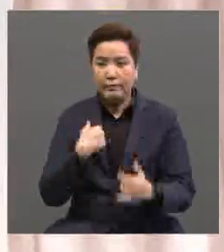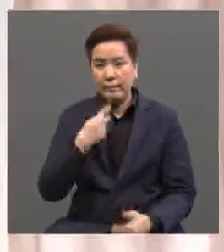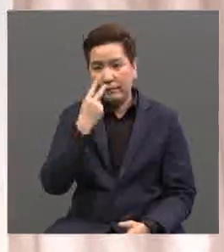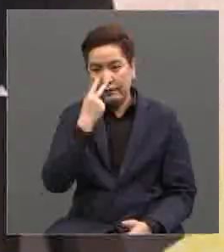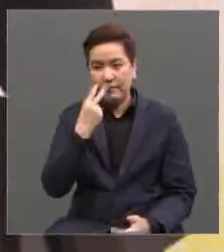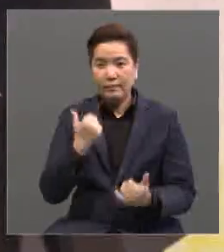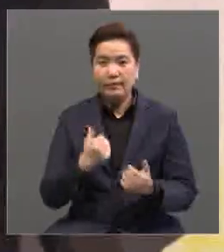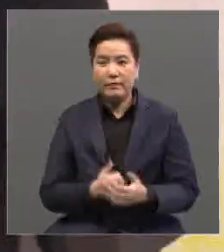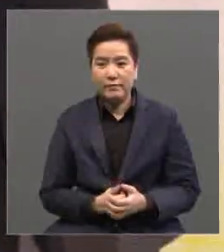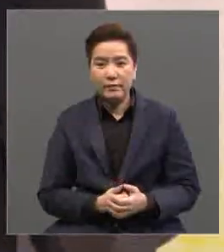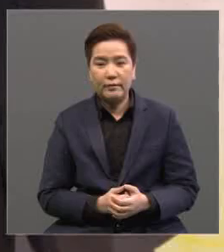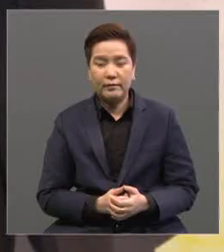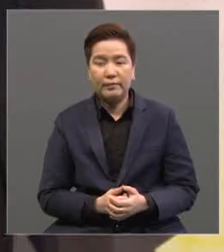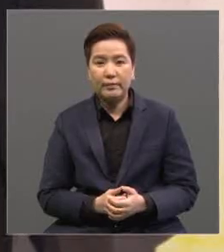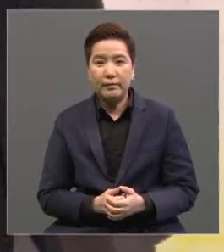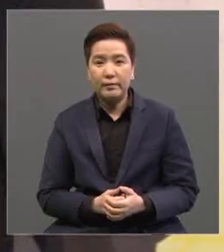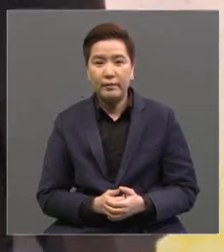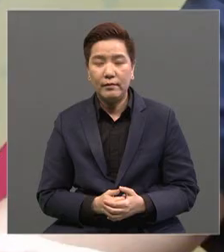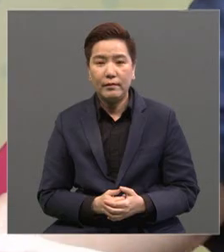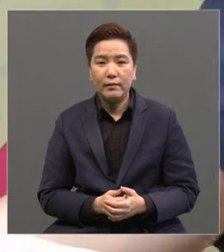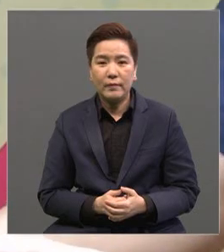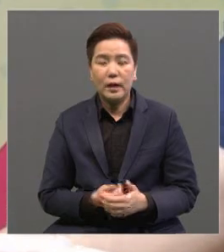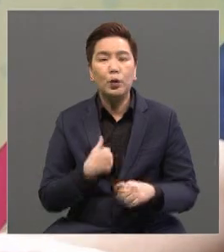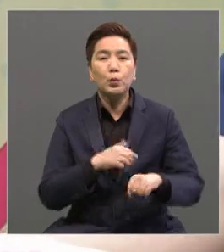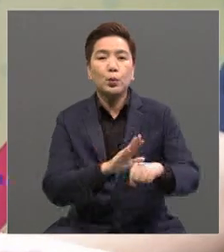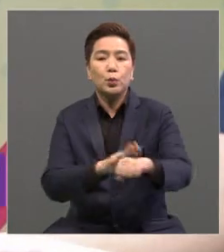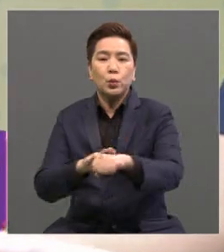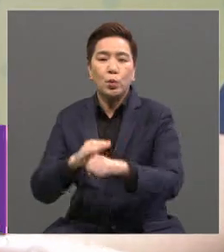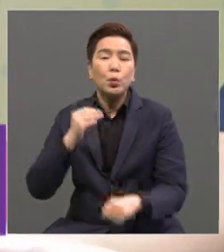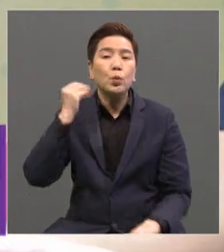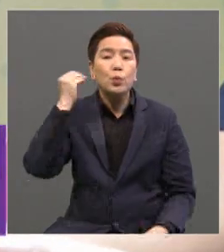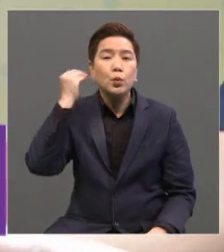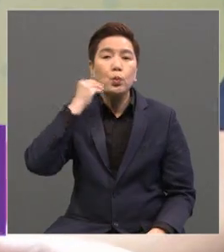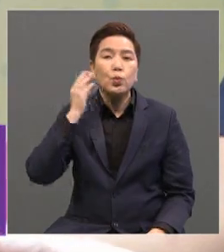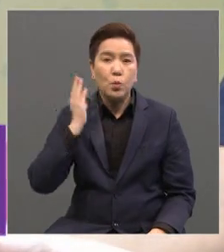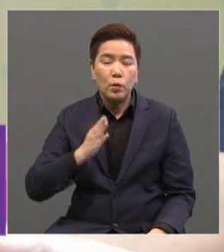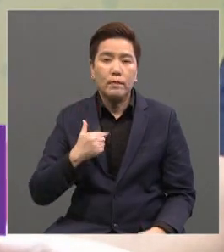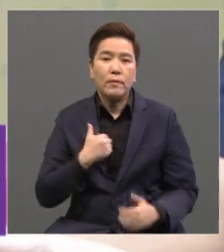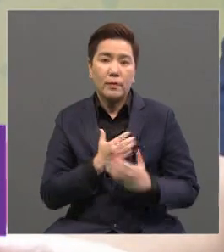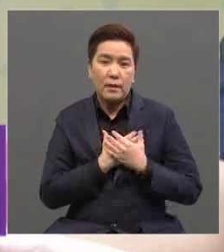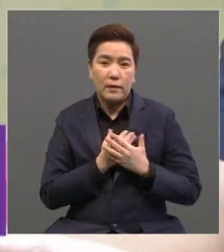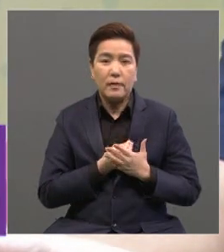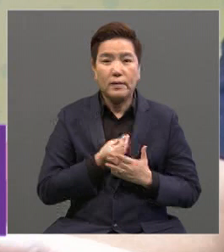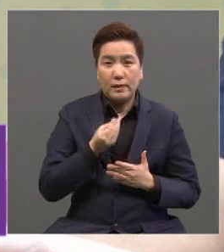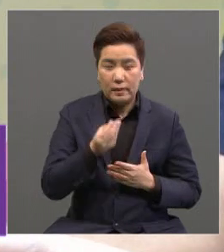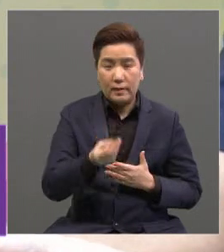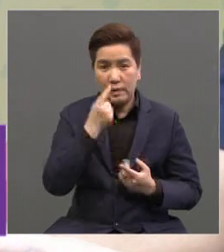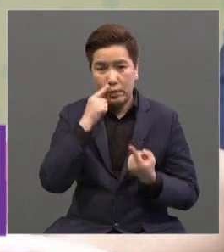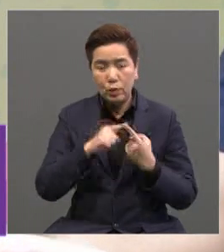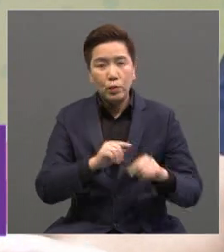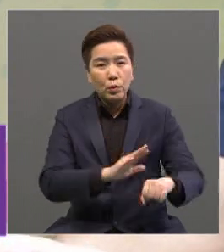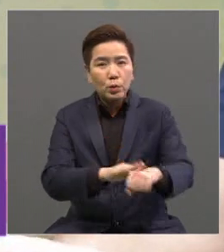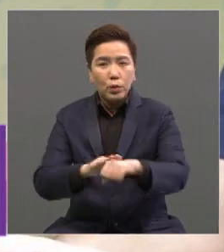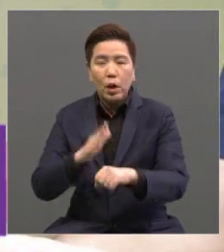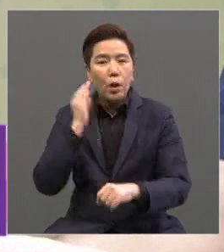เป็นหูเป็นตาเพื่อสังคมกันค่ะ ก็อยากจะชวนครับให้ทุกๆคนมาส่งความรักความปรารถนาดีที่จะชวน